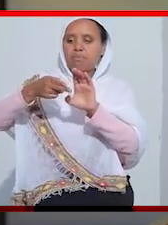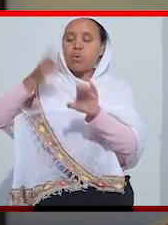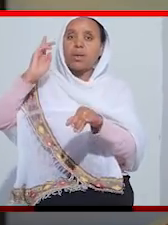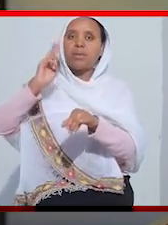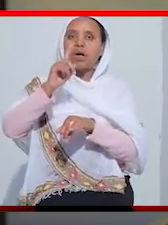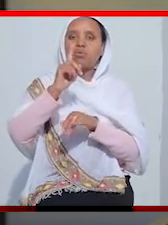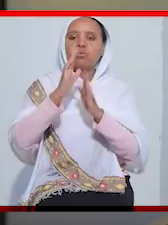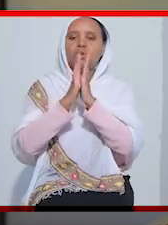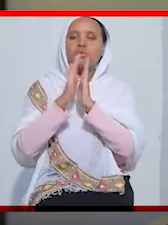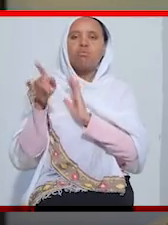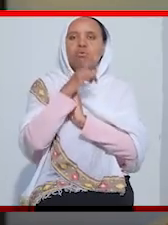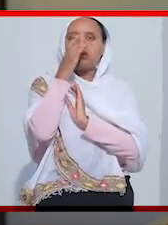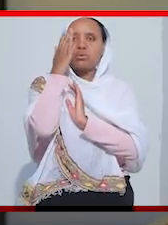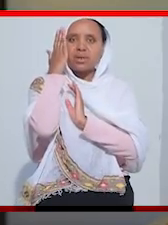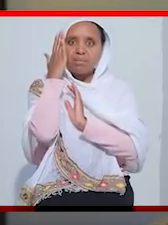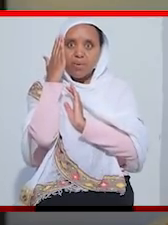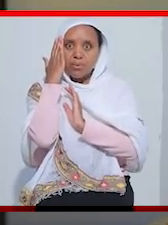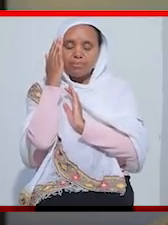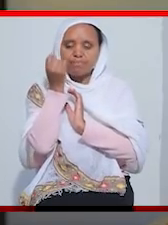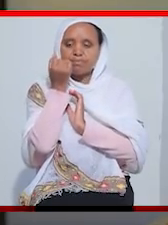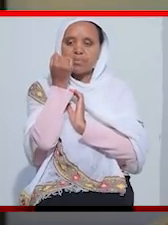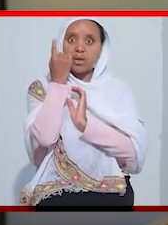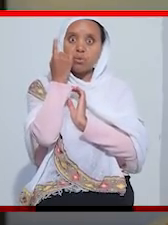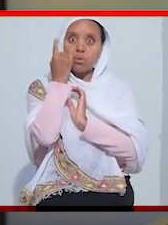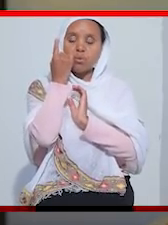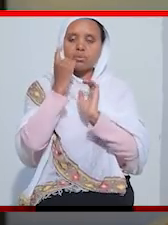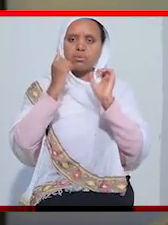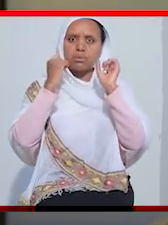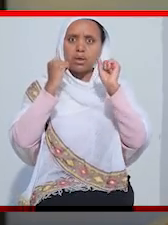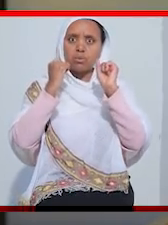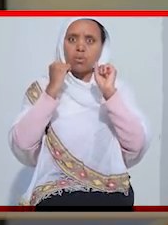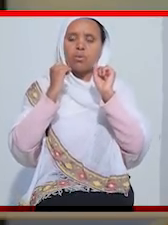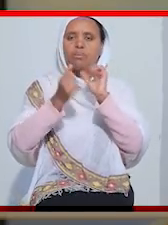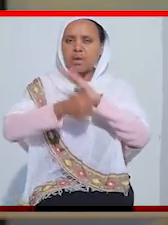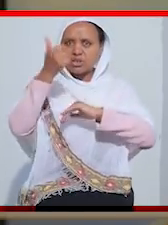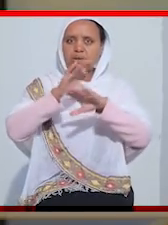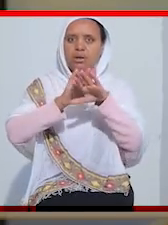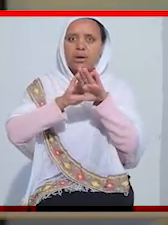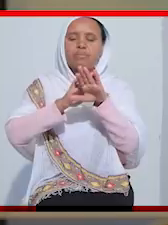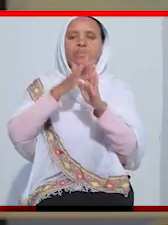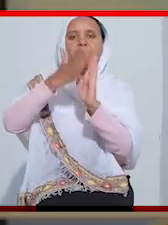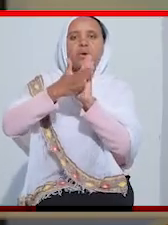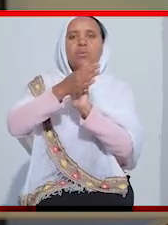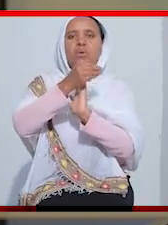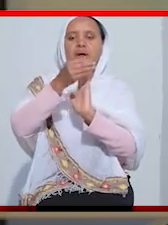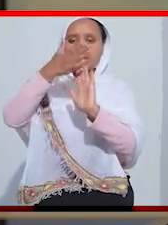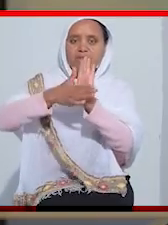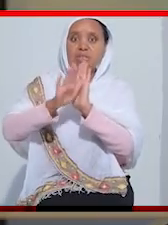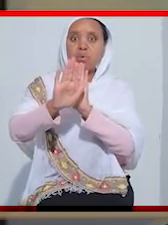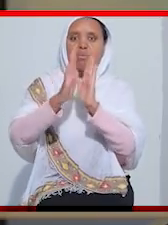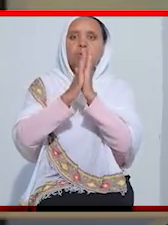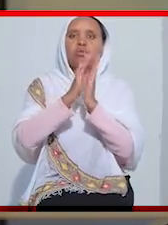ደግሞ የሚወጣበት መንገድ አንዱ ጸሎት መሆኑን ስለሚያውቅ ነቅቶ ተግቶም በሽሽት ላይ